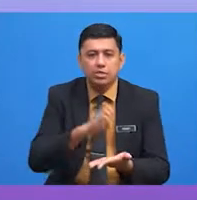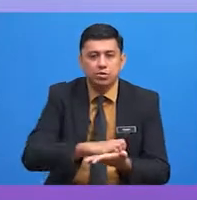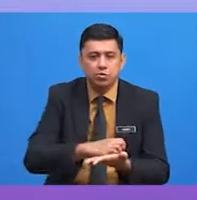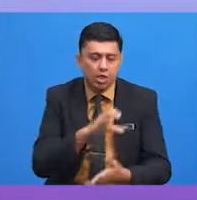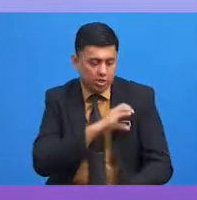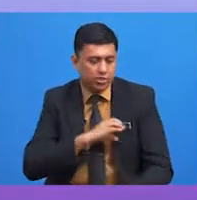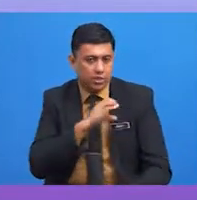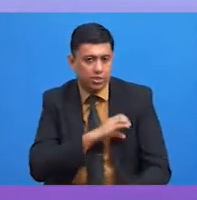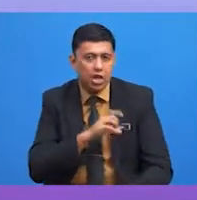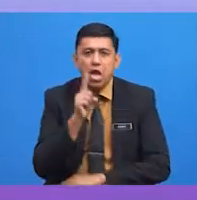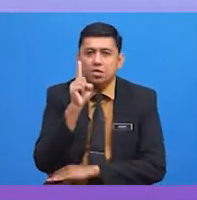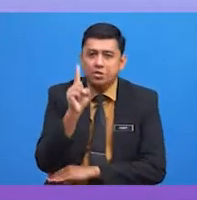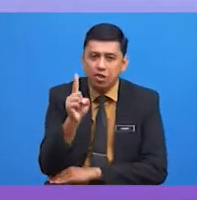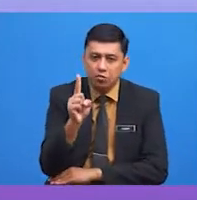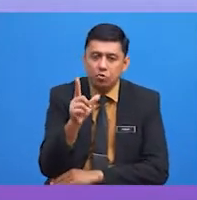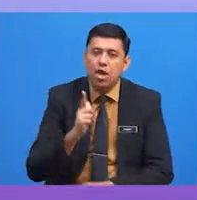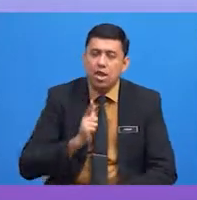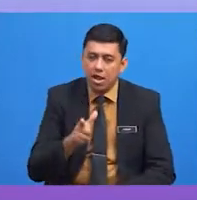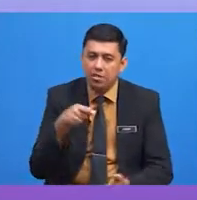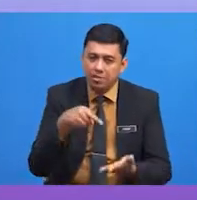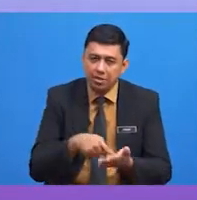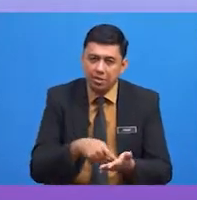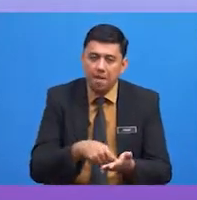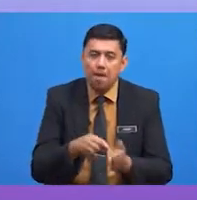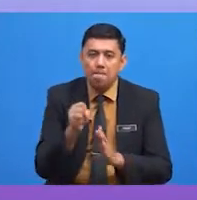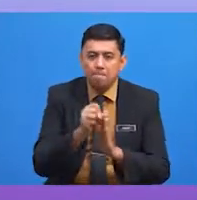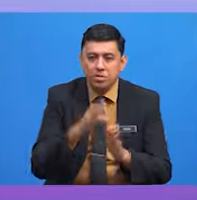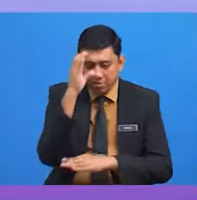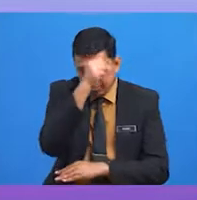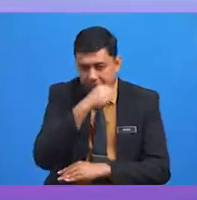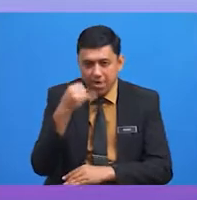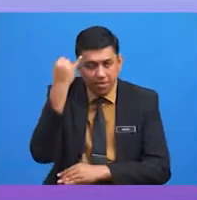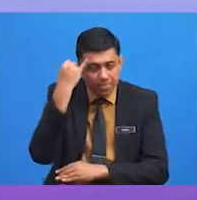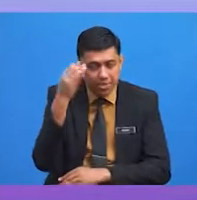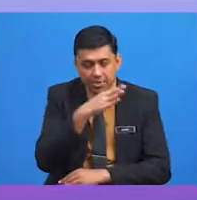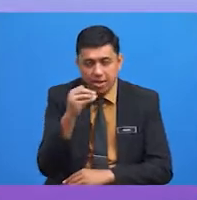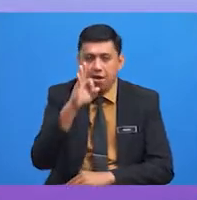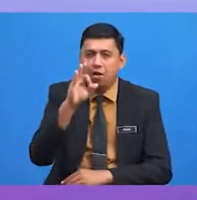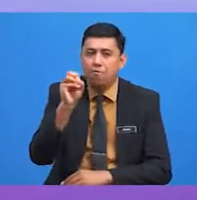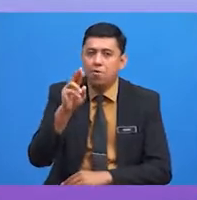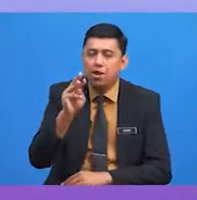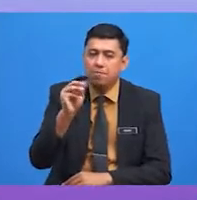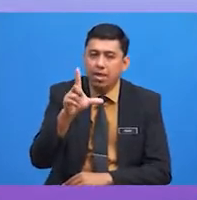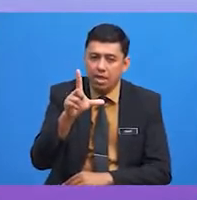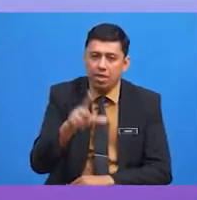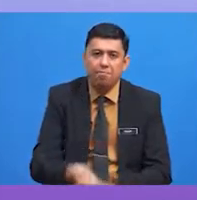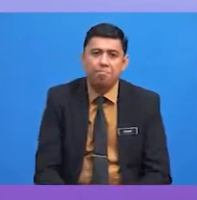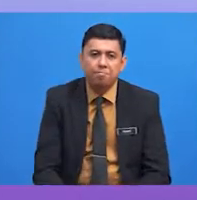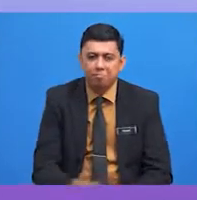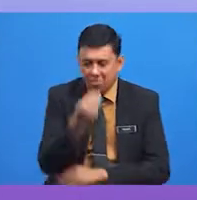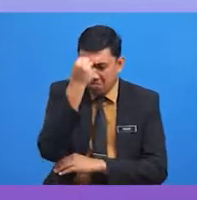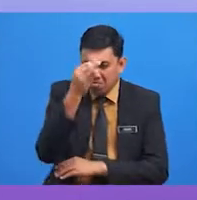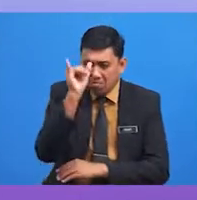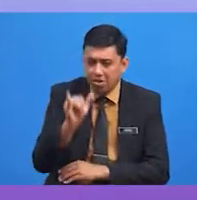Ciri. 1. Laras ini bersifat ilmiah dan formal. 2. Maklumat